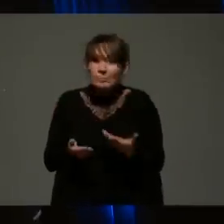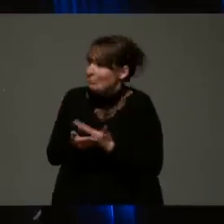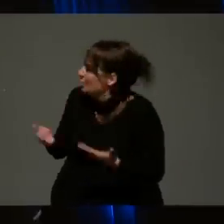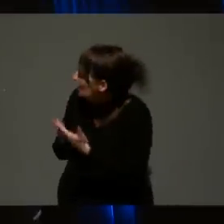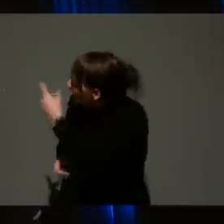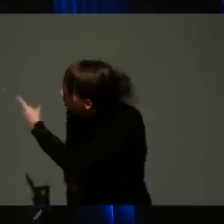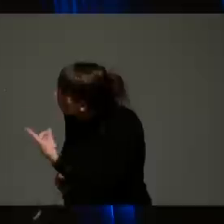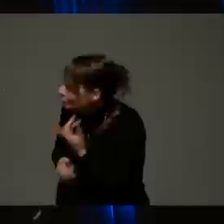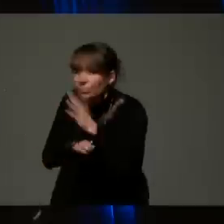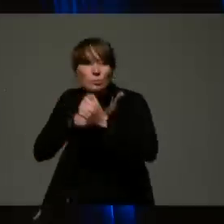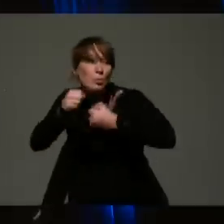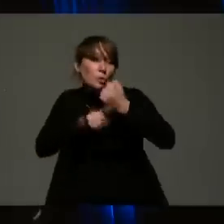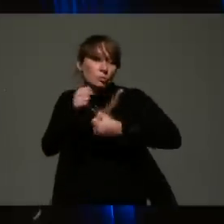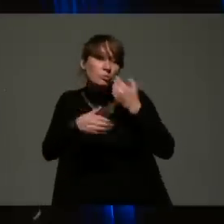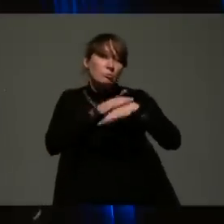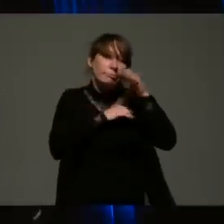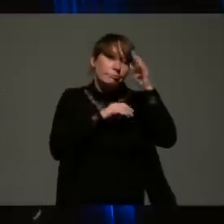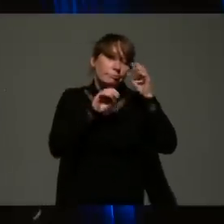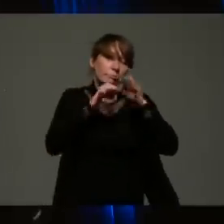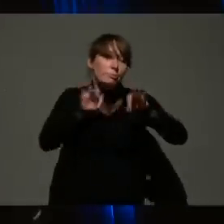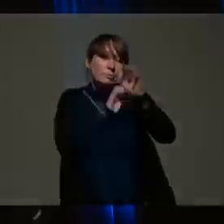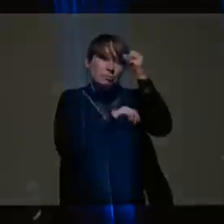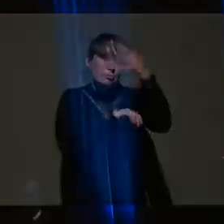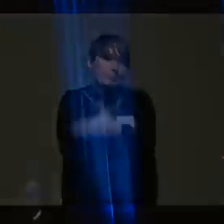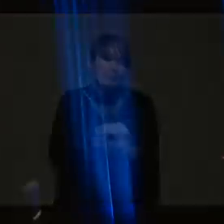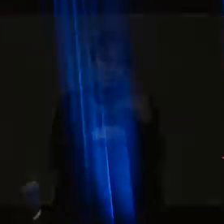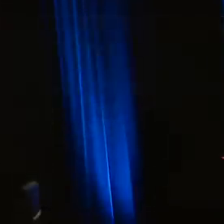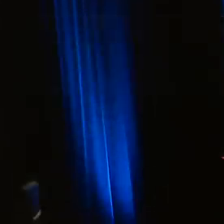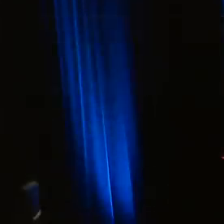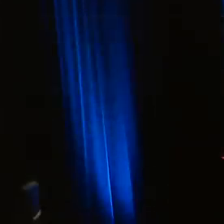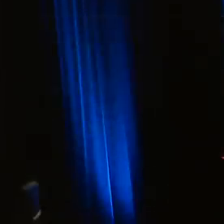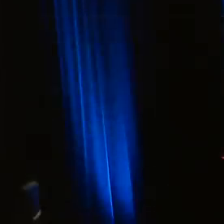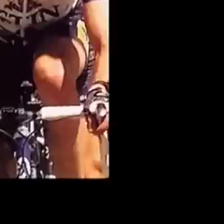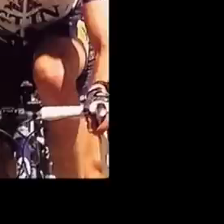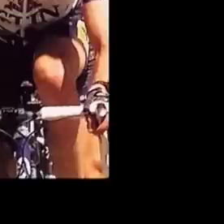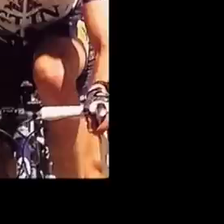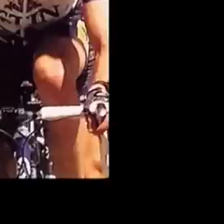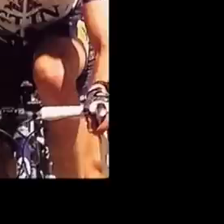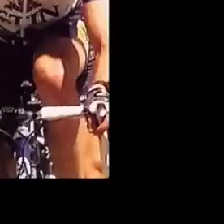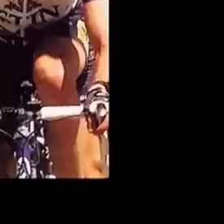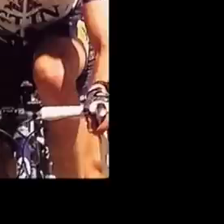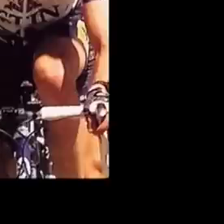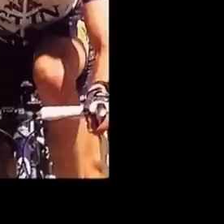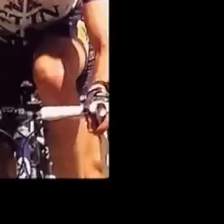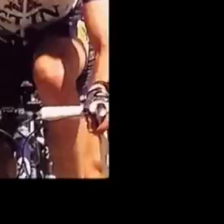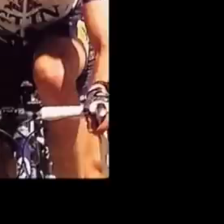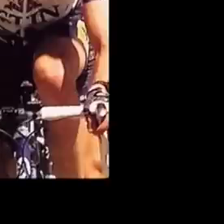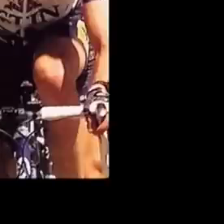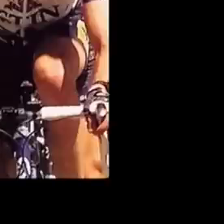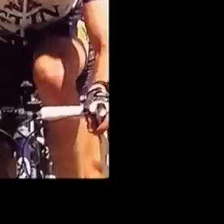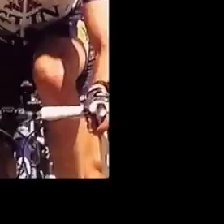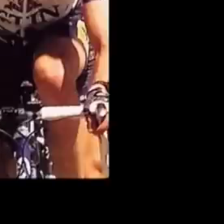démonstrations de boxe aux États-Unis. Ça pose un certain nombre de questions. Et bien sûr, on ne peut pas quand